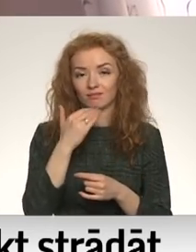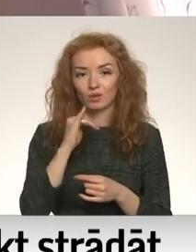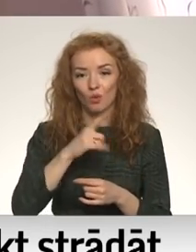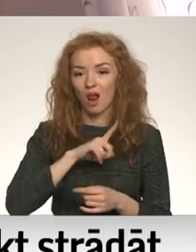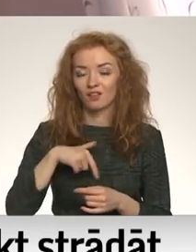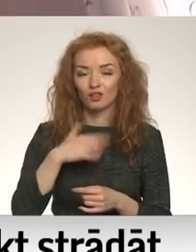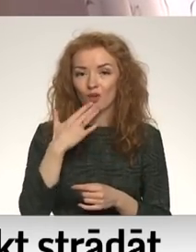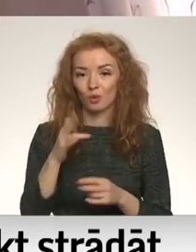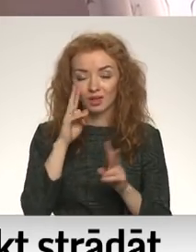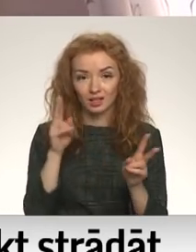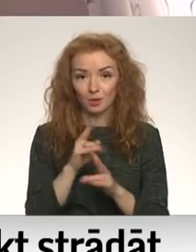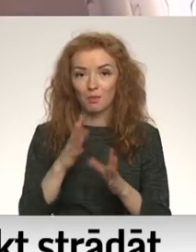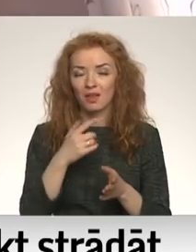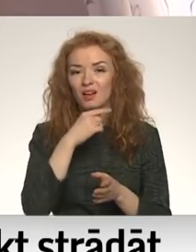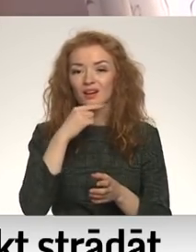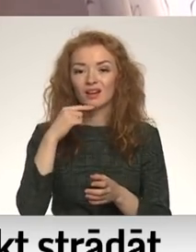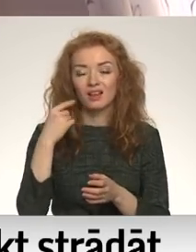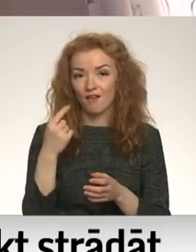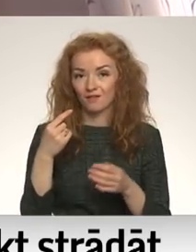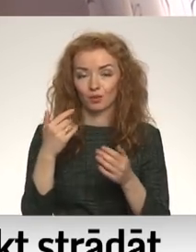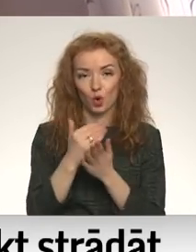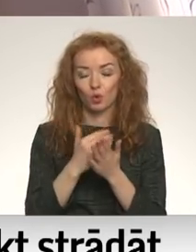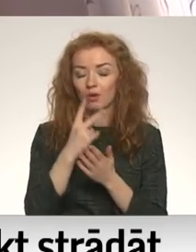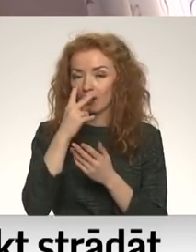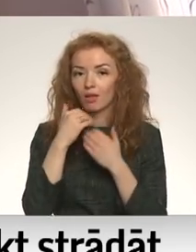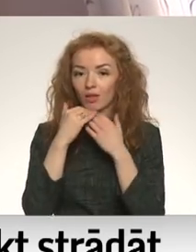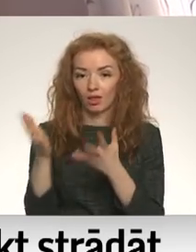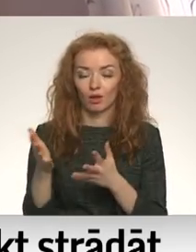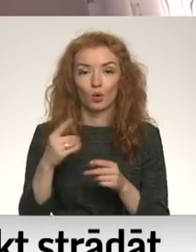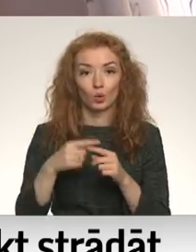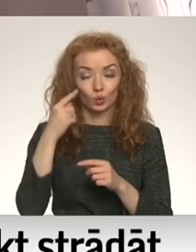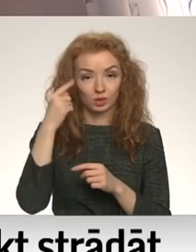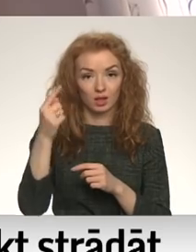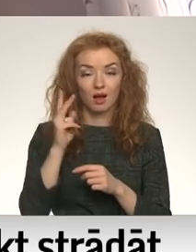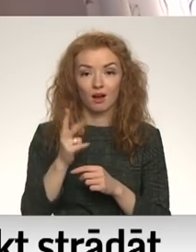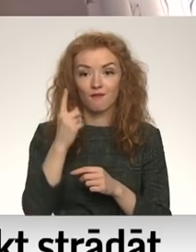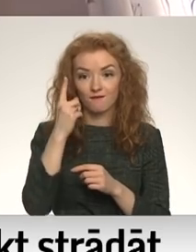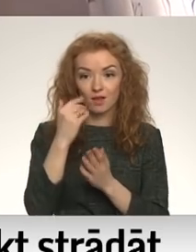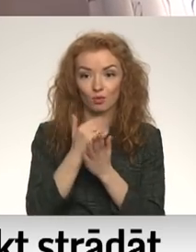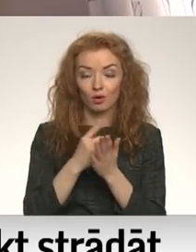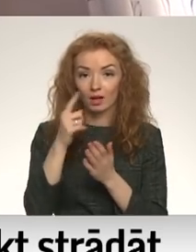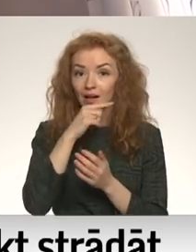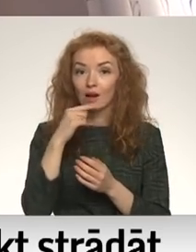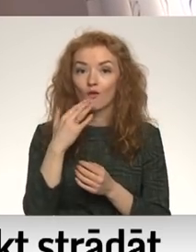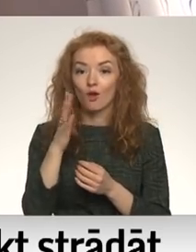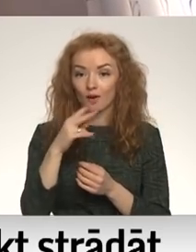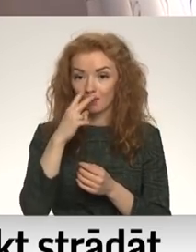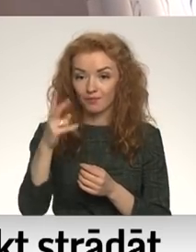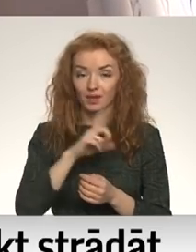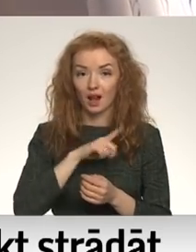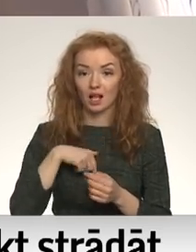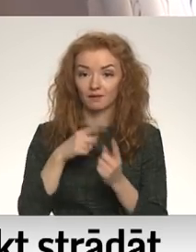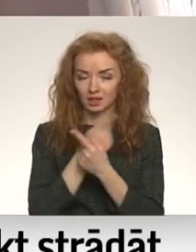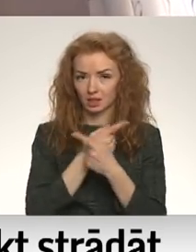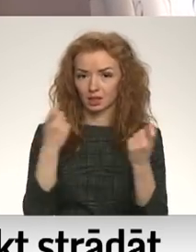latviski nesaprotot, bet Krievijas kanālus nemaz redzēt negribot. Uzzinājušas, ka vienā no kanāliem Krievu valodā var redzēt Latvijas